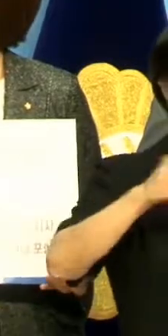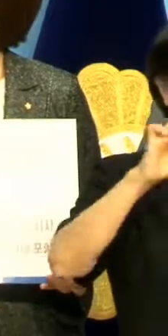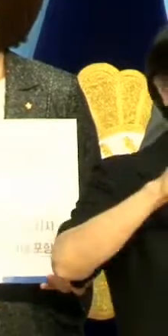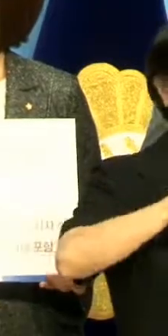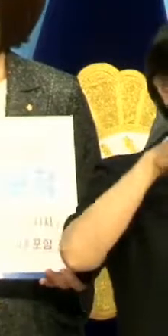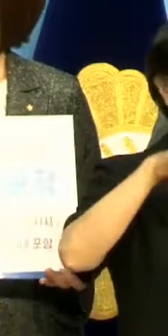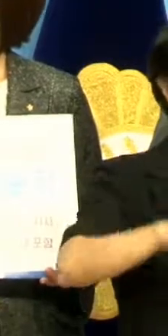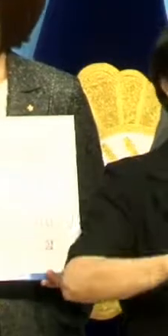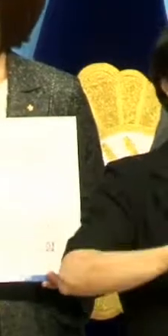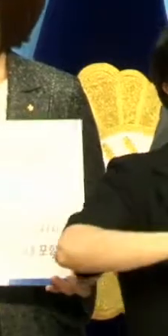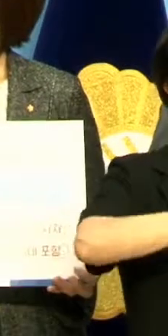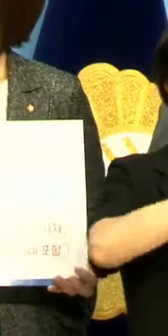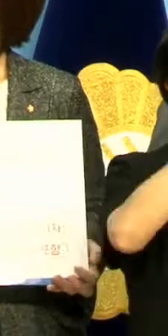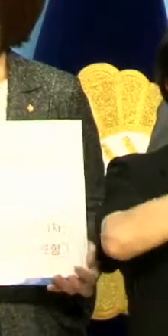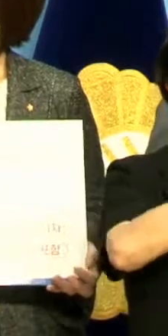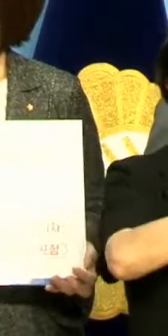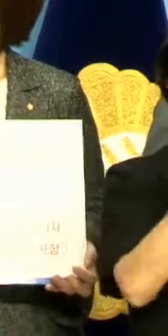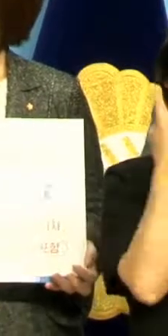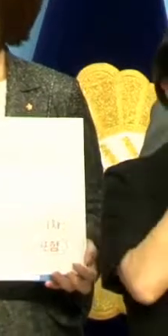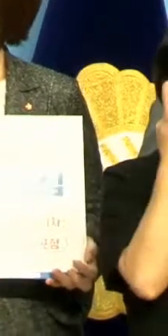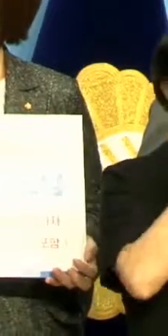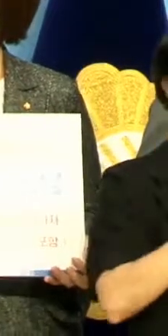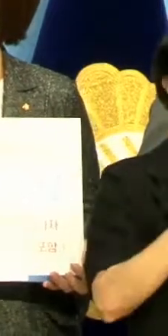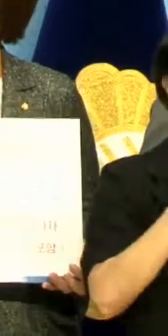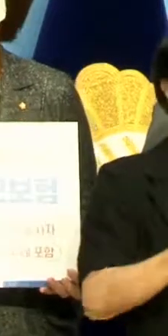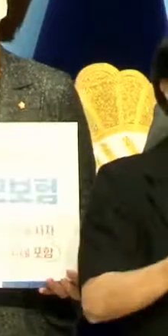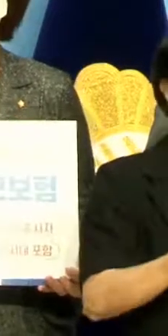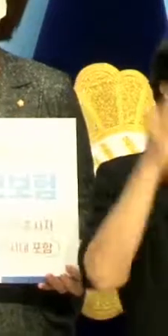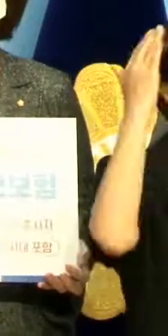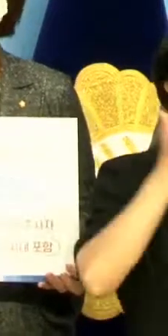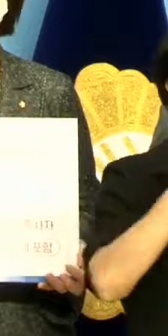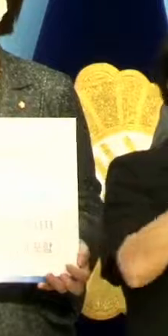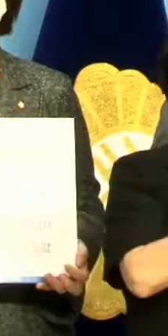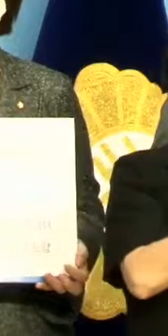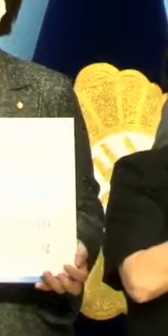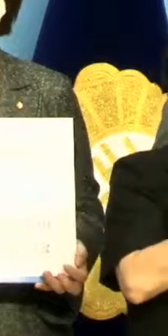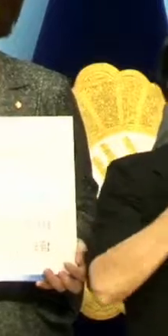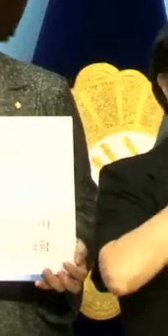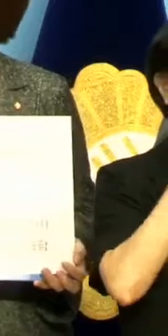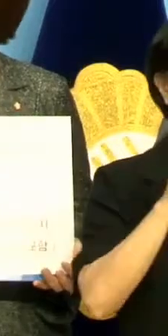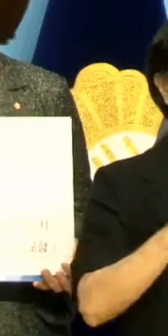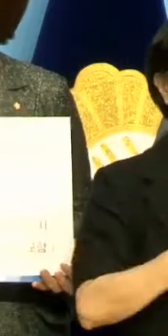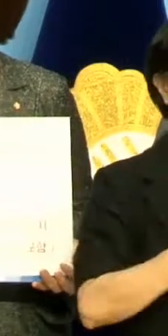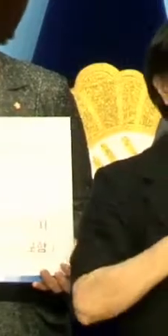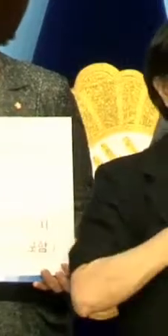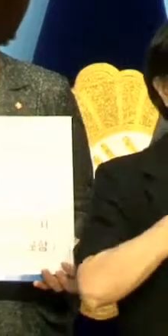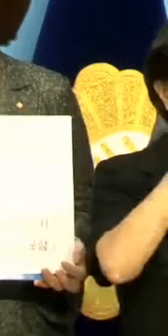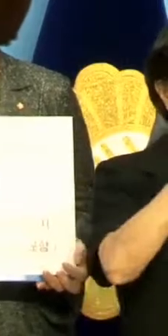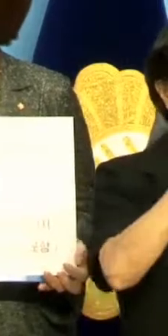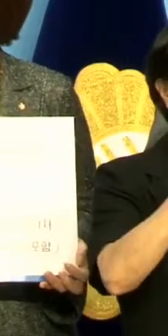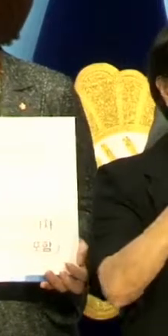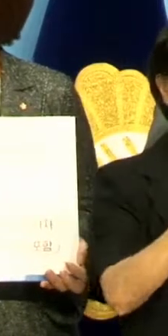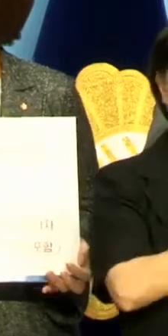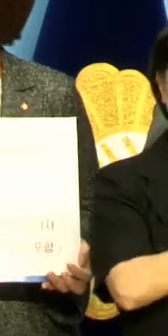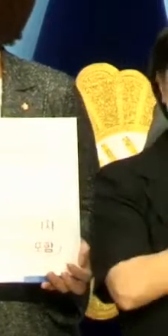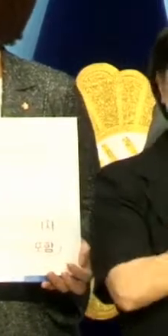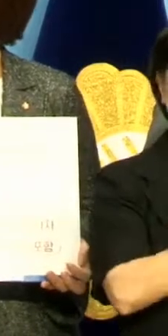해외 성과를 살펴보고 돼 우리 현실에 맞춰서 노인장기요양보험 제도 사례 등을